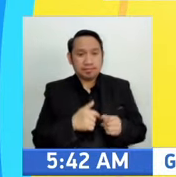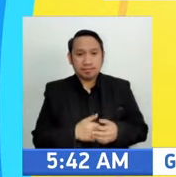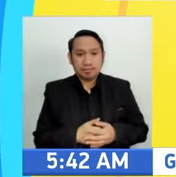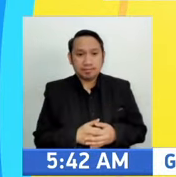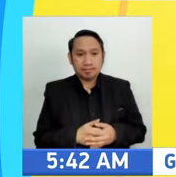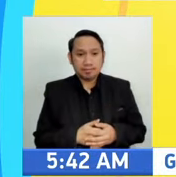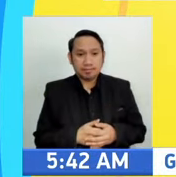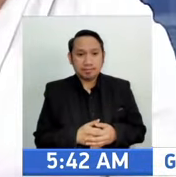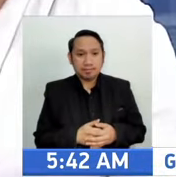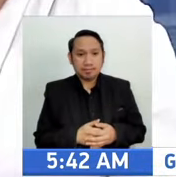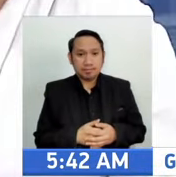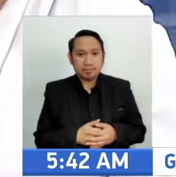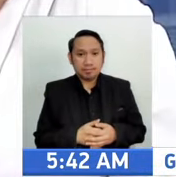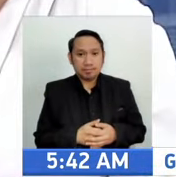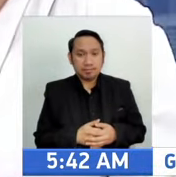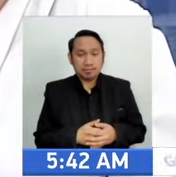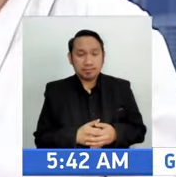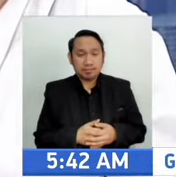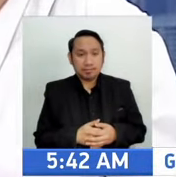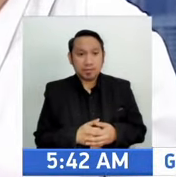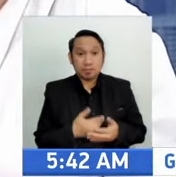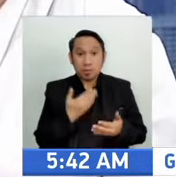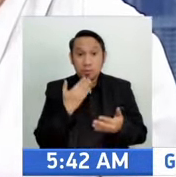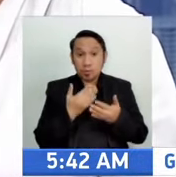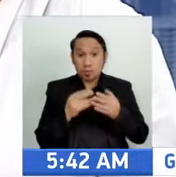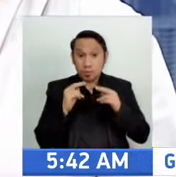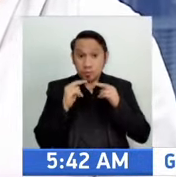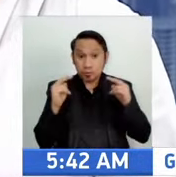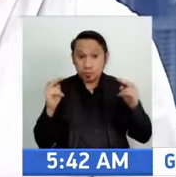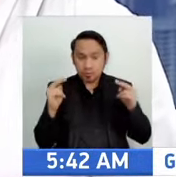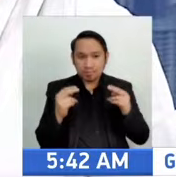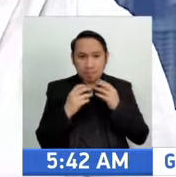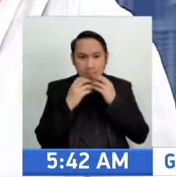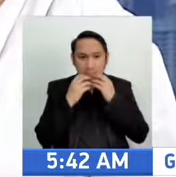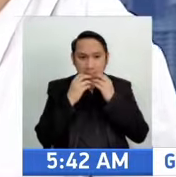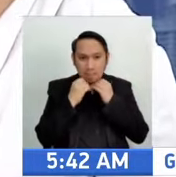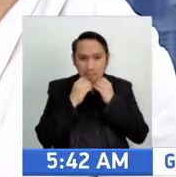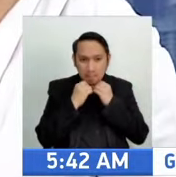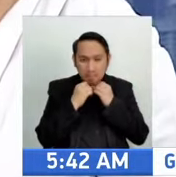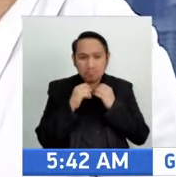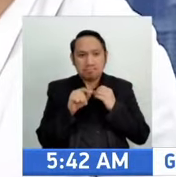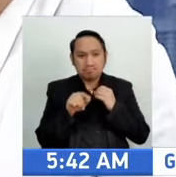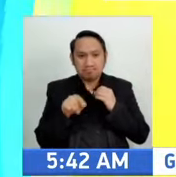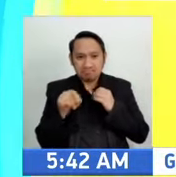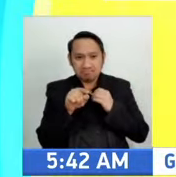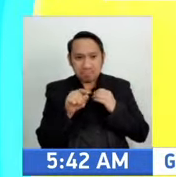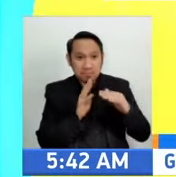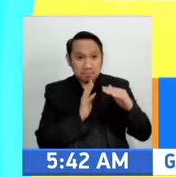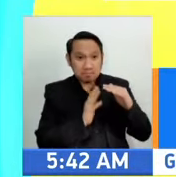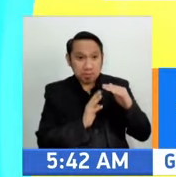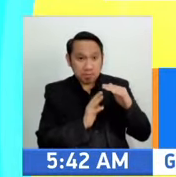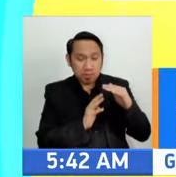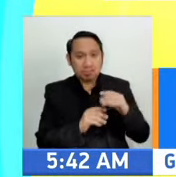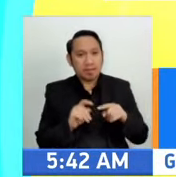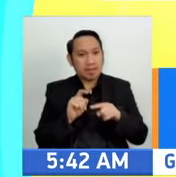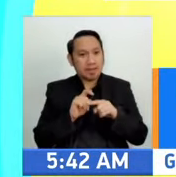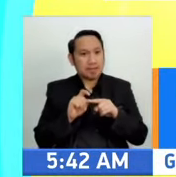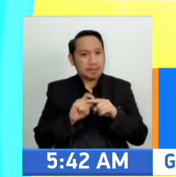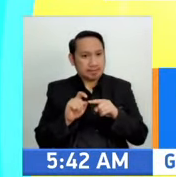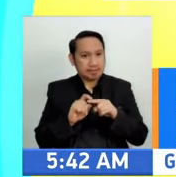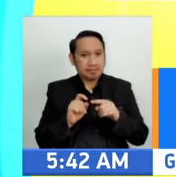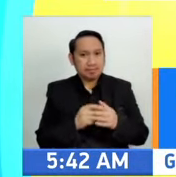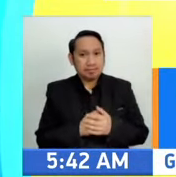Ito naman, pambawing good news. Yan, mga katipid ngayong buwan ng mga customer ng Meralco. Halos piso kasi ang bawas sigil ng Meralco ngayong